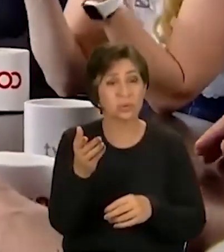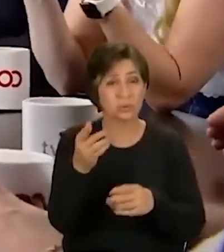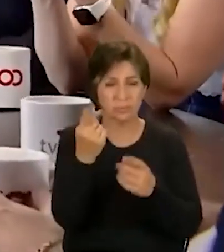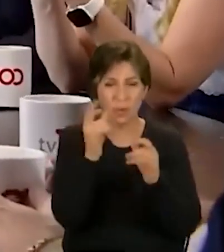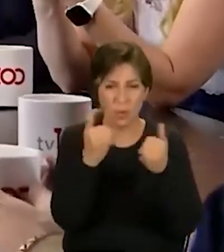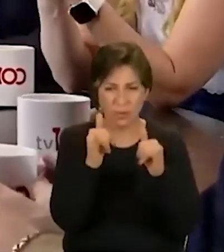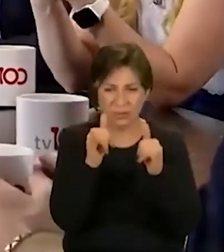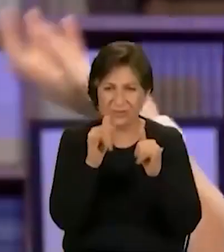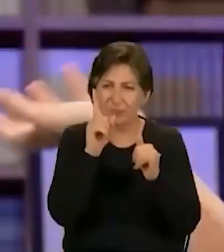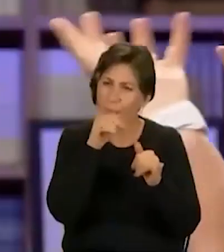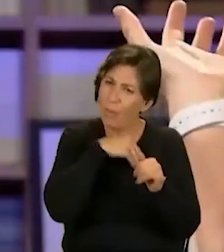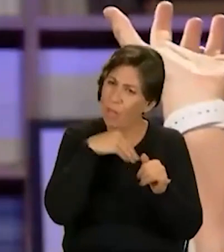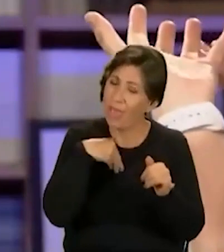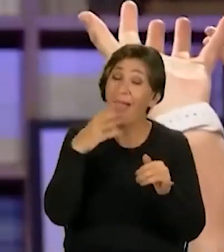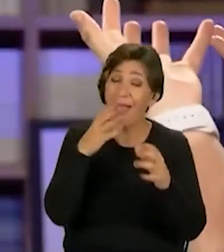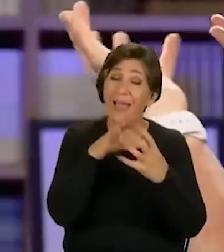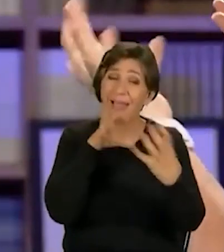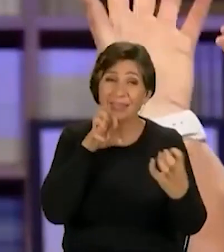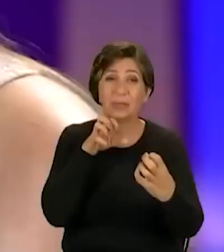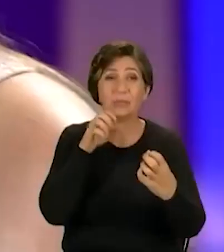interaksiyondan, ufacık bir etkileşimden bu şekilde bir